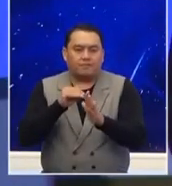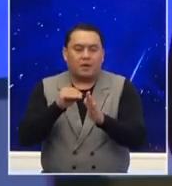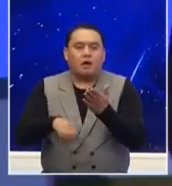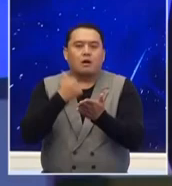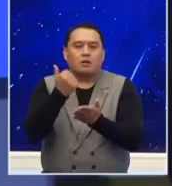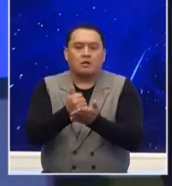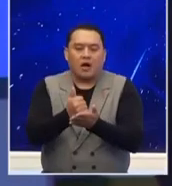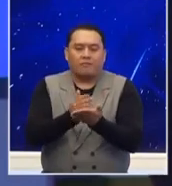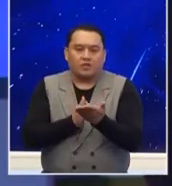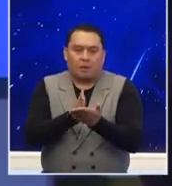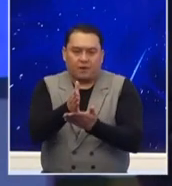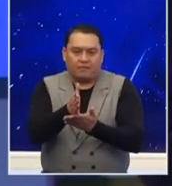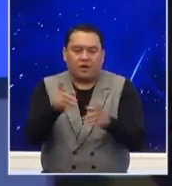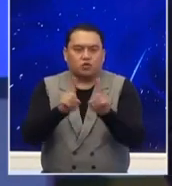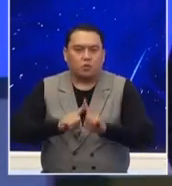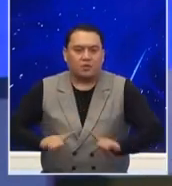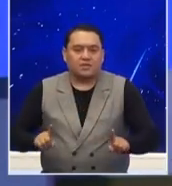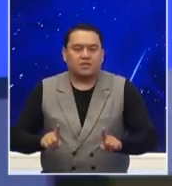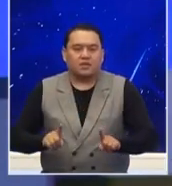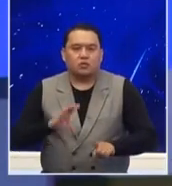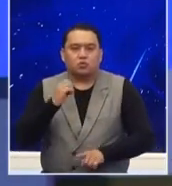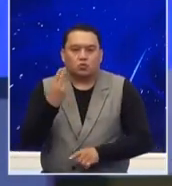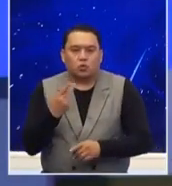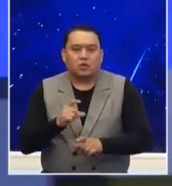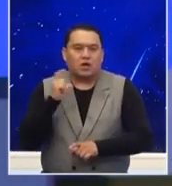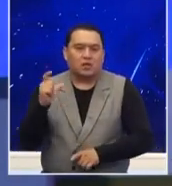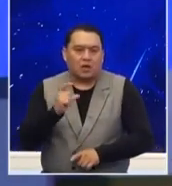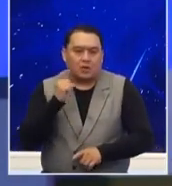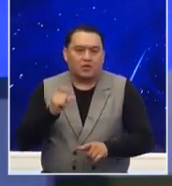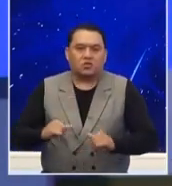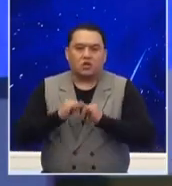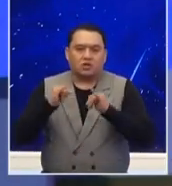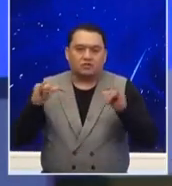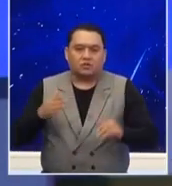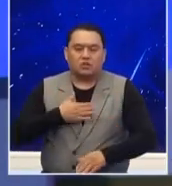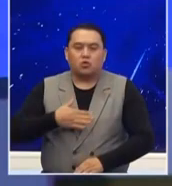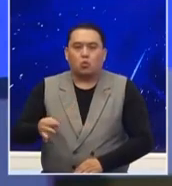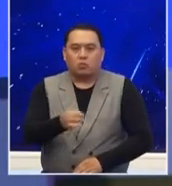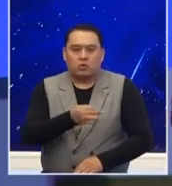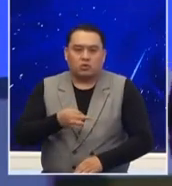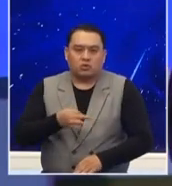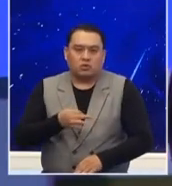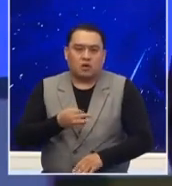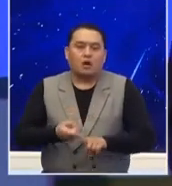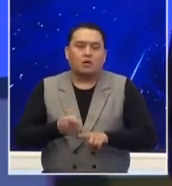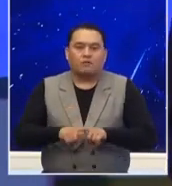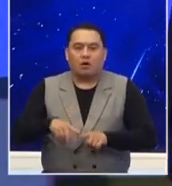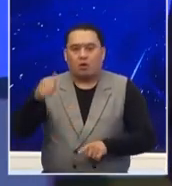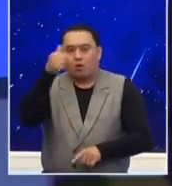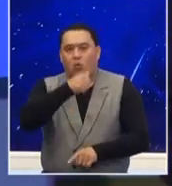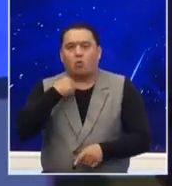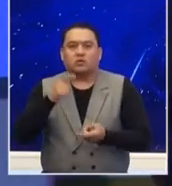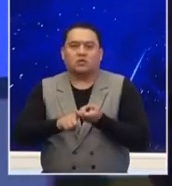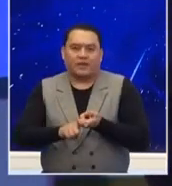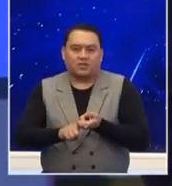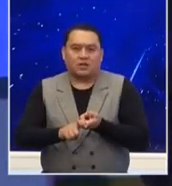ключевые приоритеты, особенности социально-экономического развития нашей области, отмечены и трудности этого года, связанные